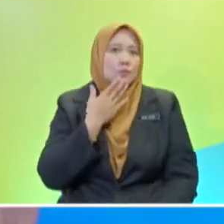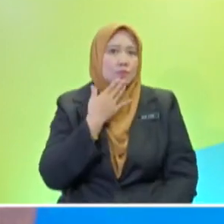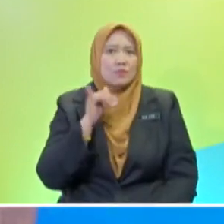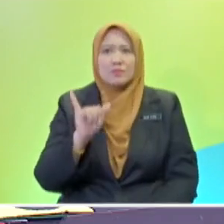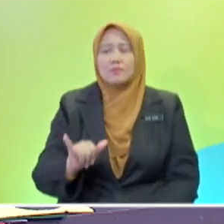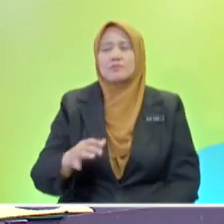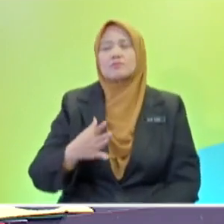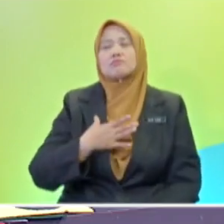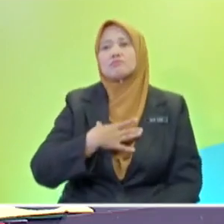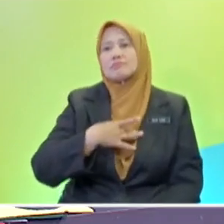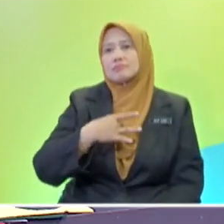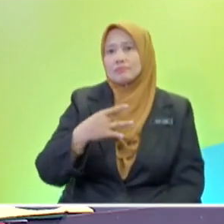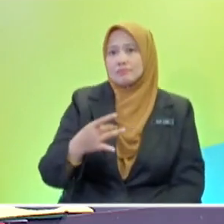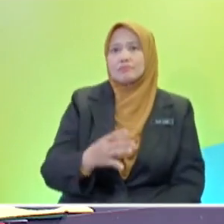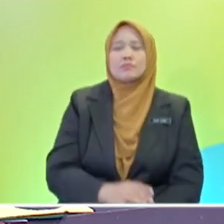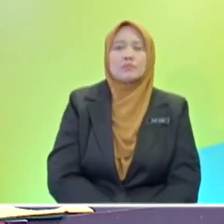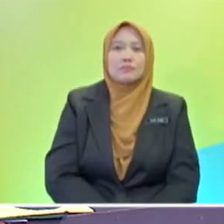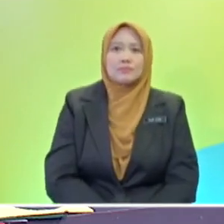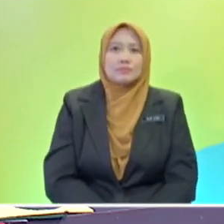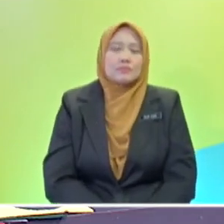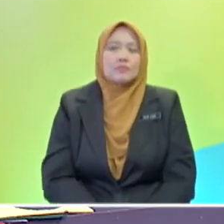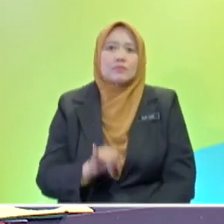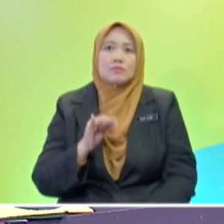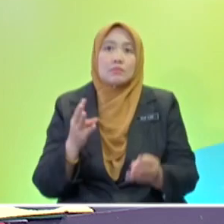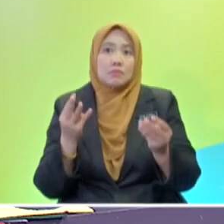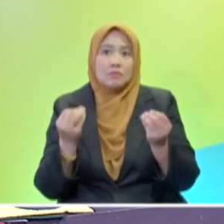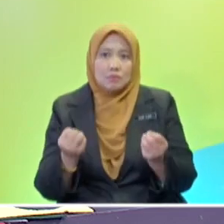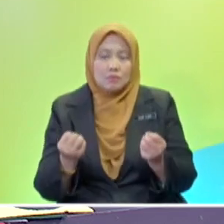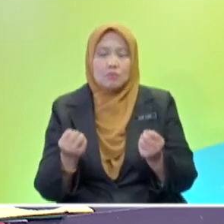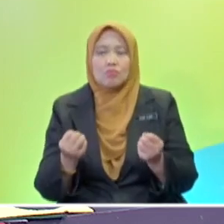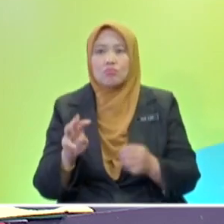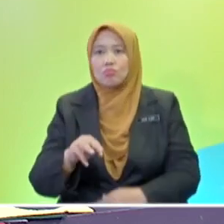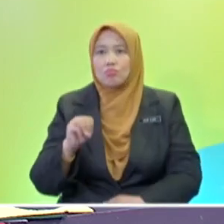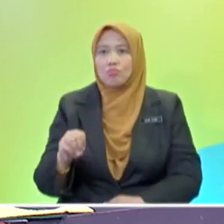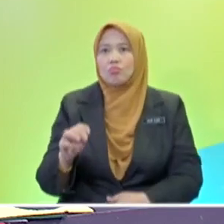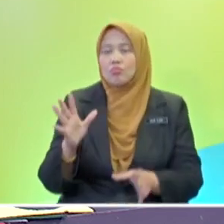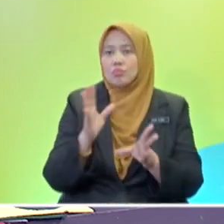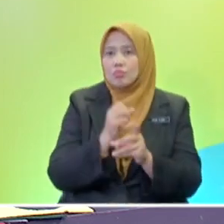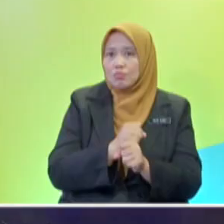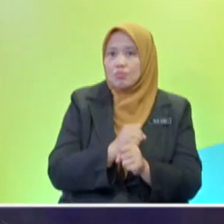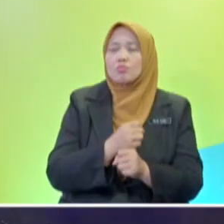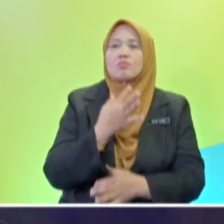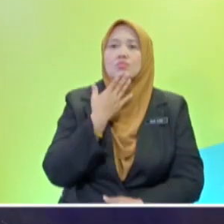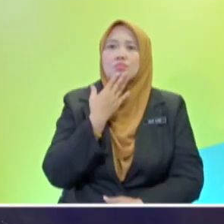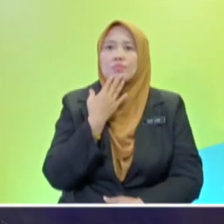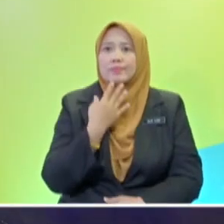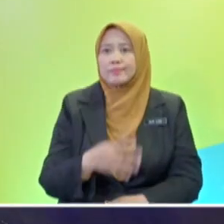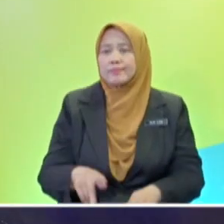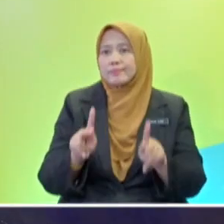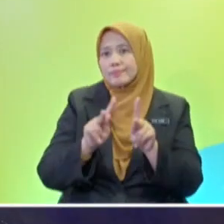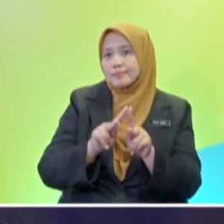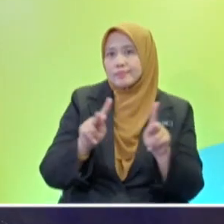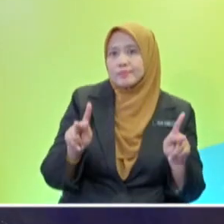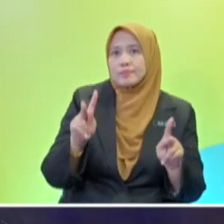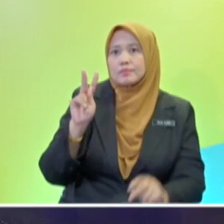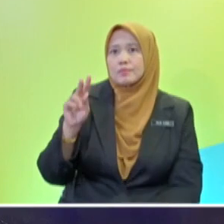akan pilih warna kontra Apa itu warna contana Jelaskan Oke seterusnya ialah kita